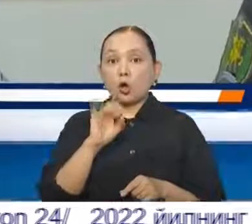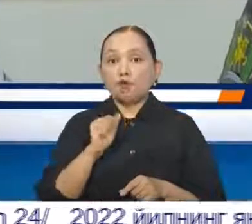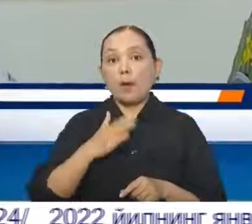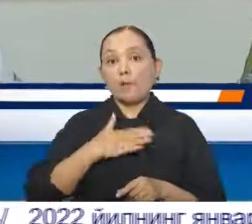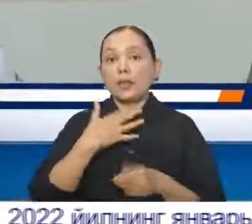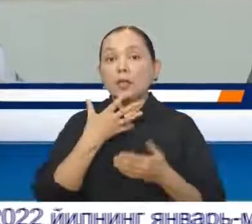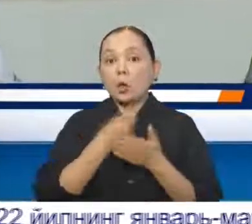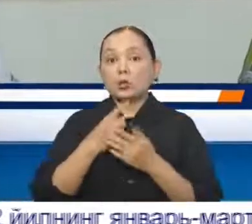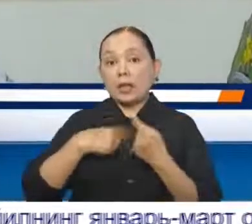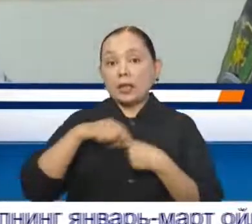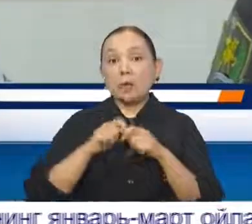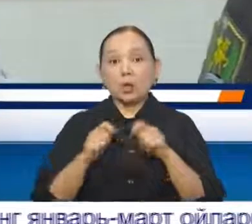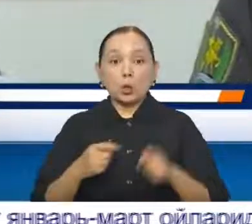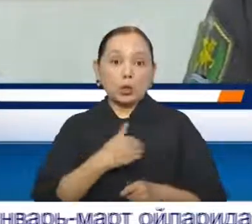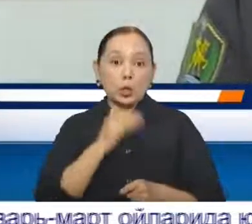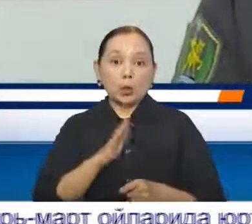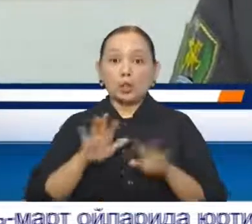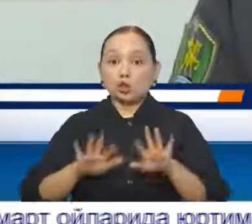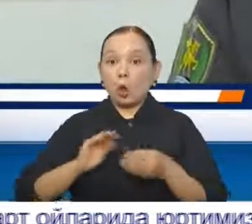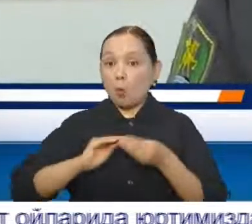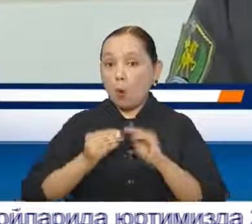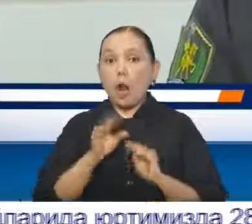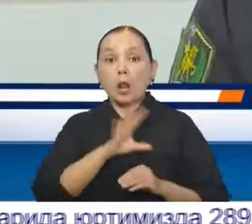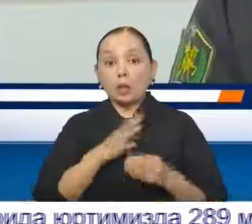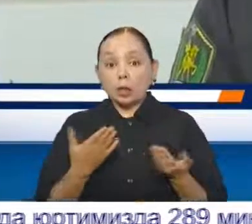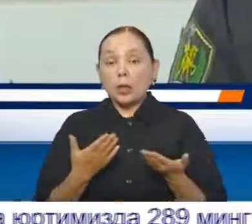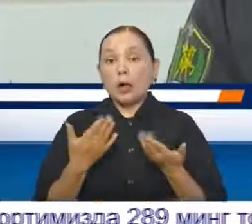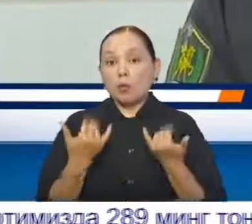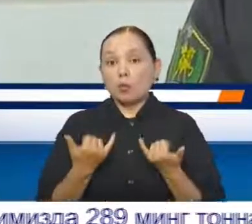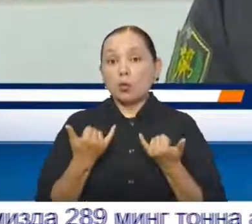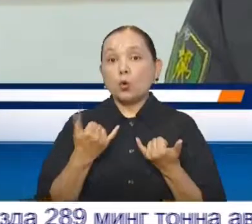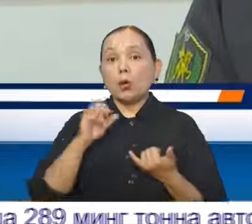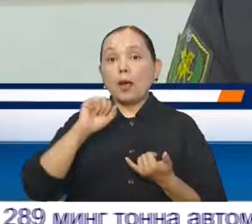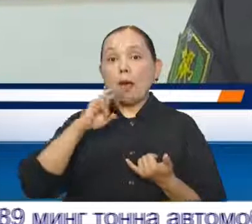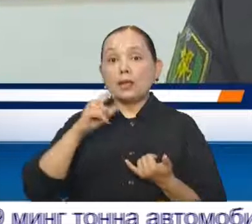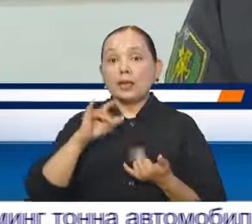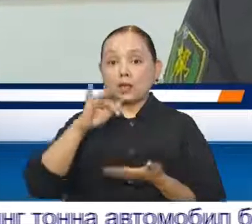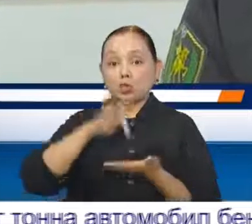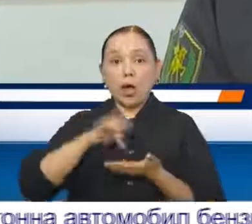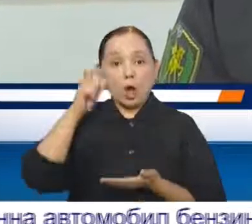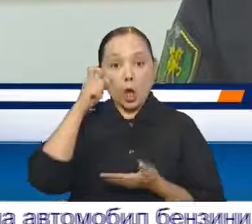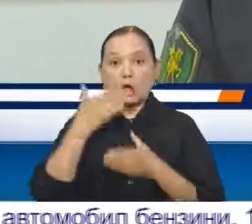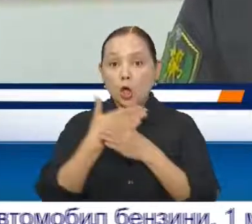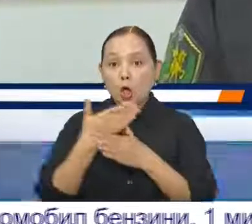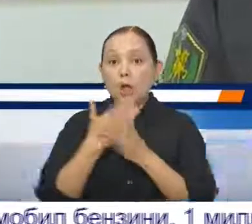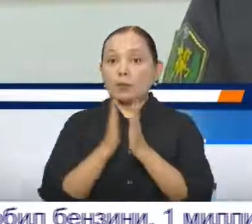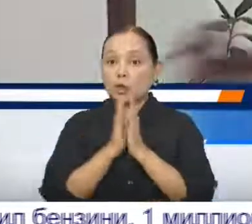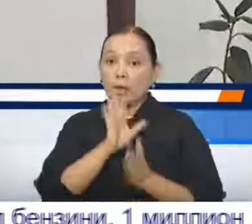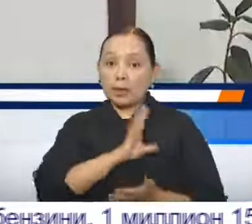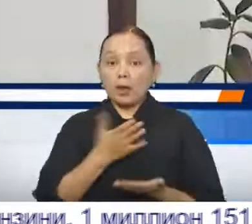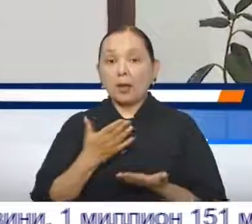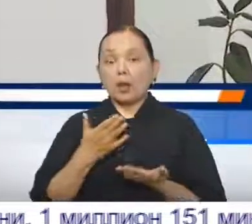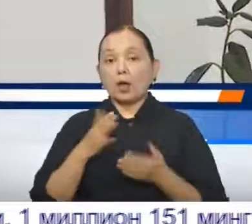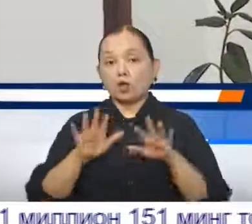o'z tadbirkorligimni yo'lga qo'ymoqchi edim, joy muammo bo'lib turgan edi. Bugun Angren shahar hokimligidan yordam so'ragan edim.